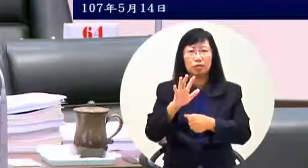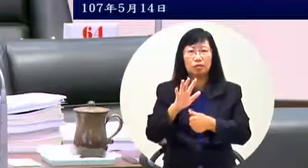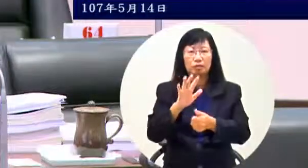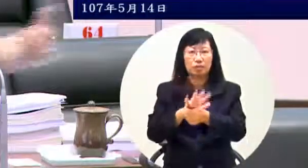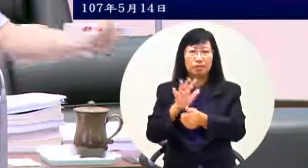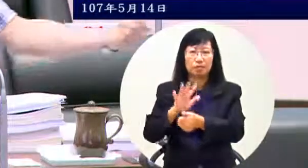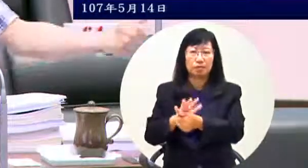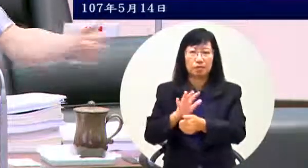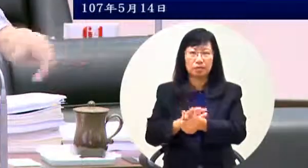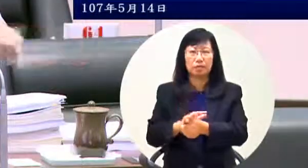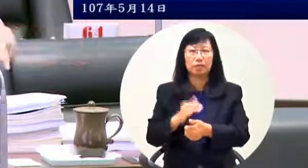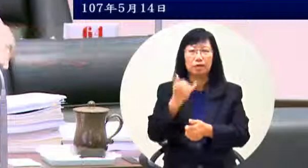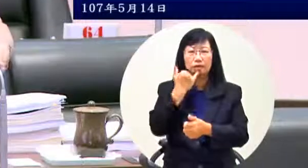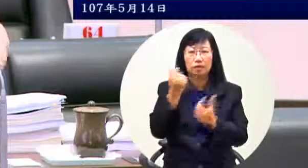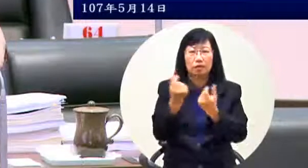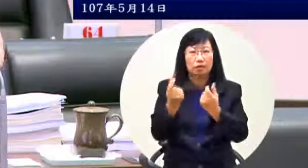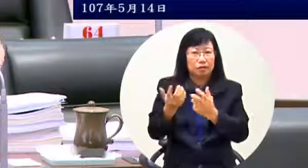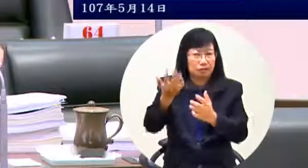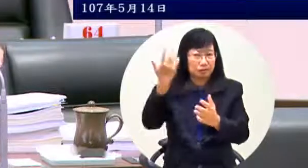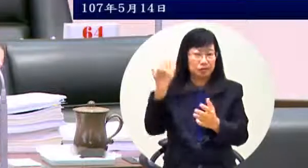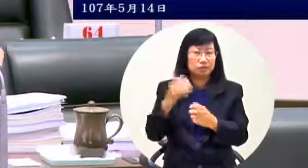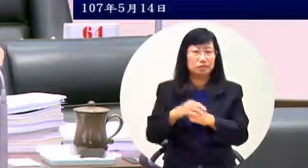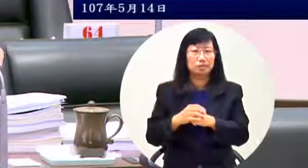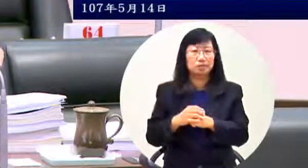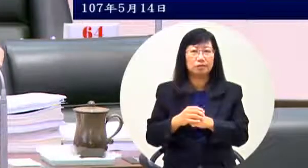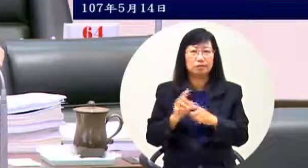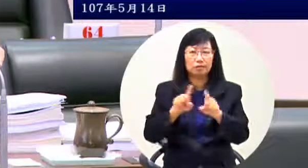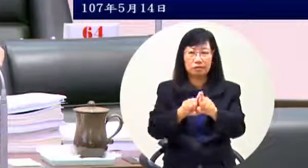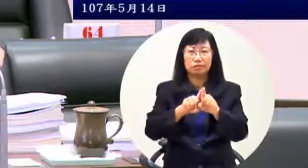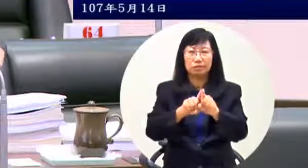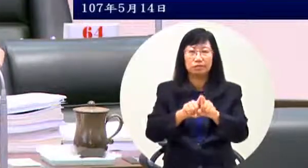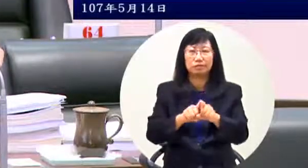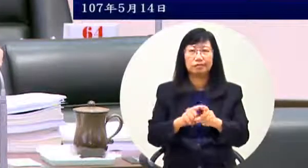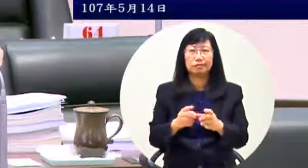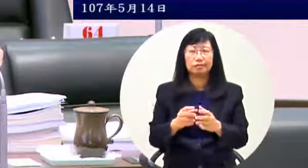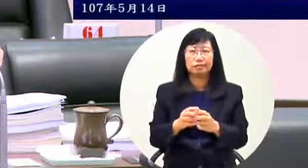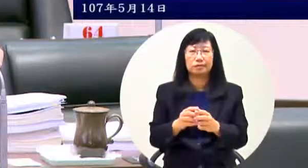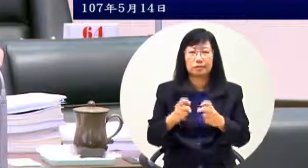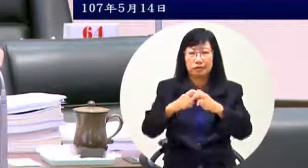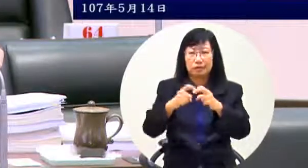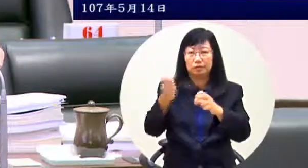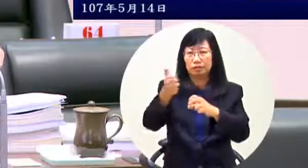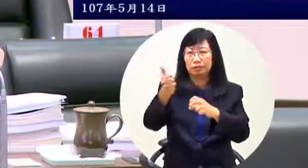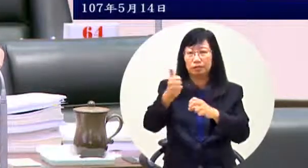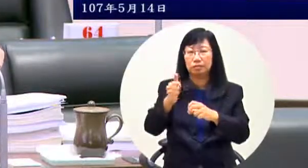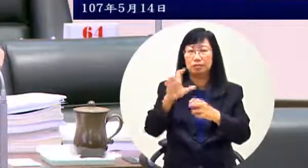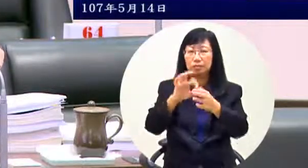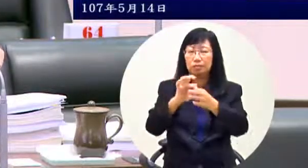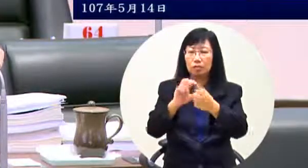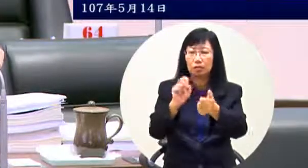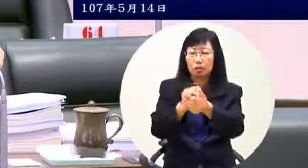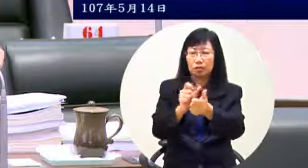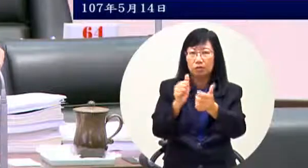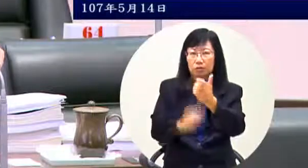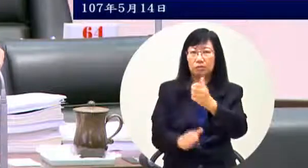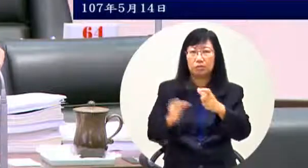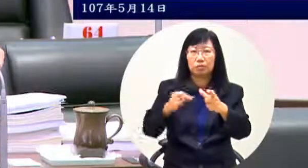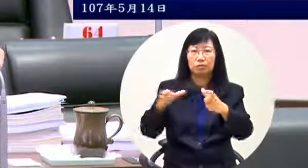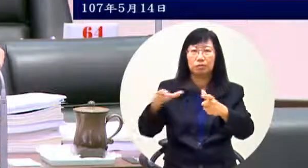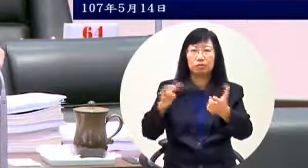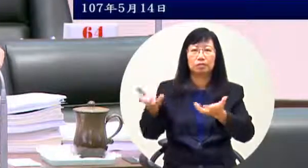尼，火对着安尼，李顺金预言讲着养生公园哈，养生公